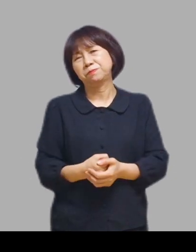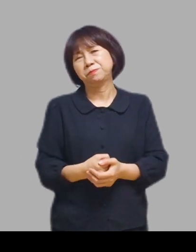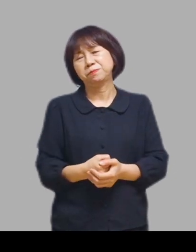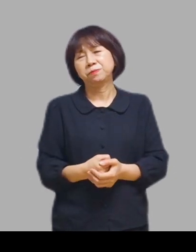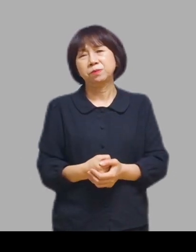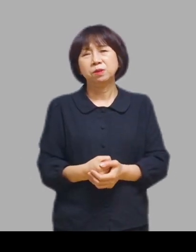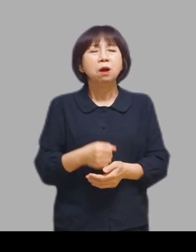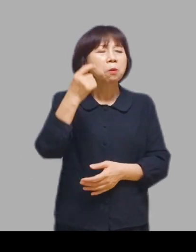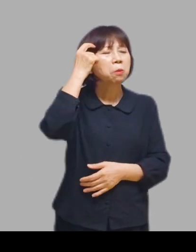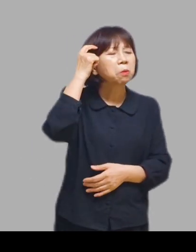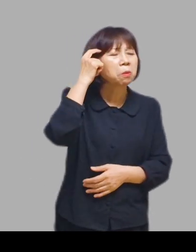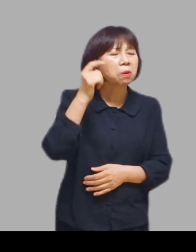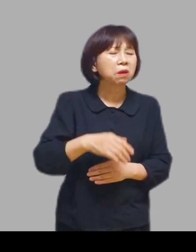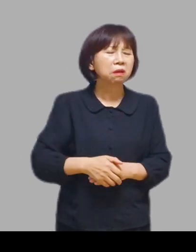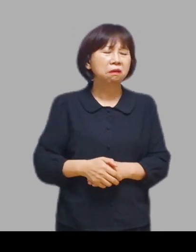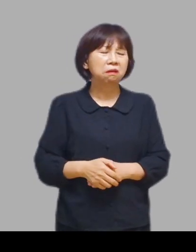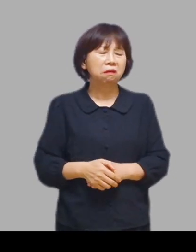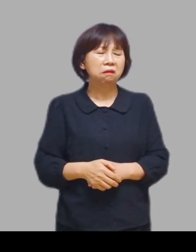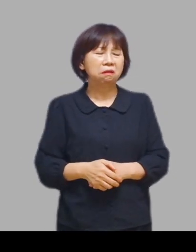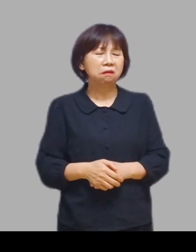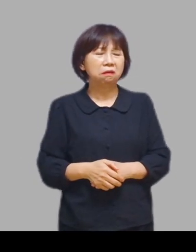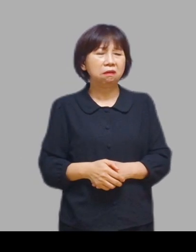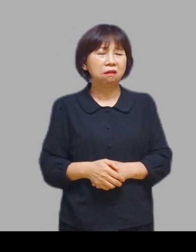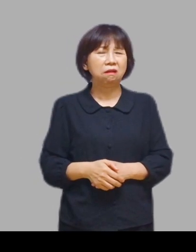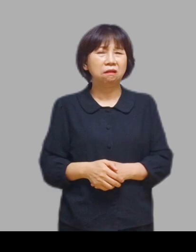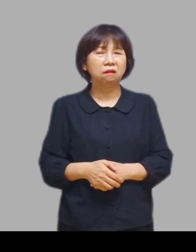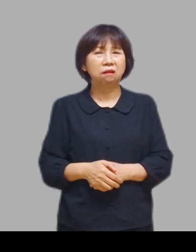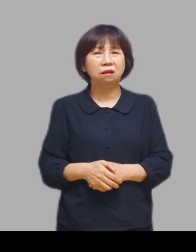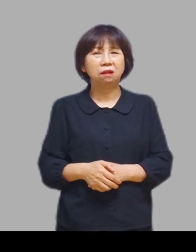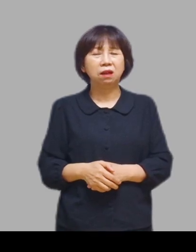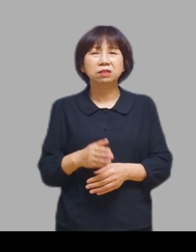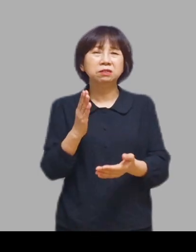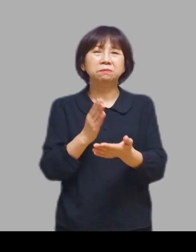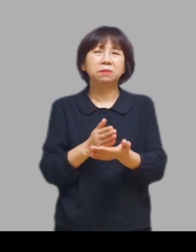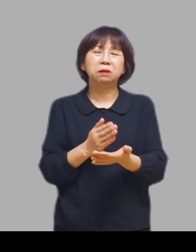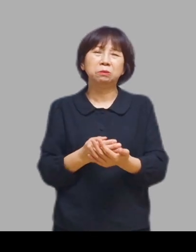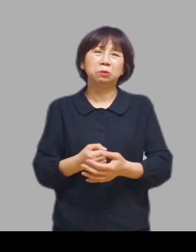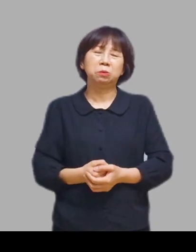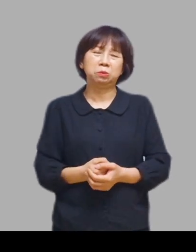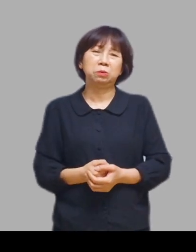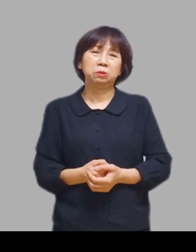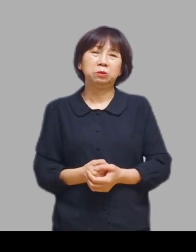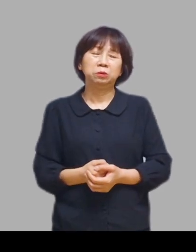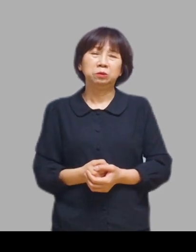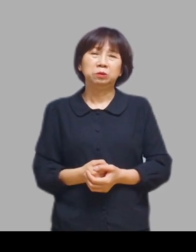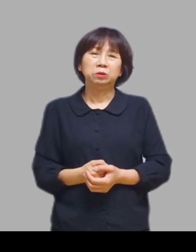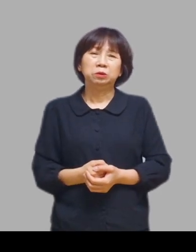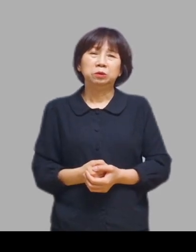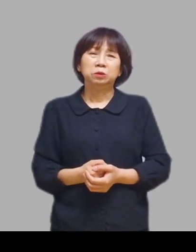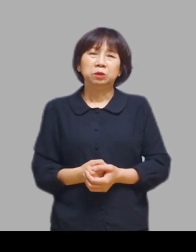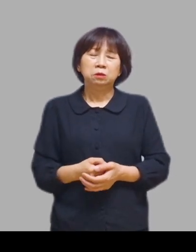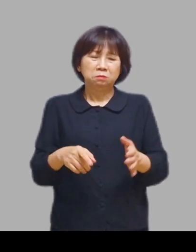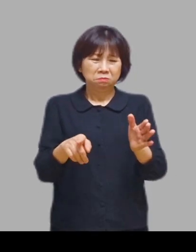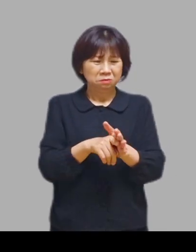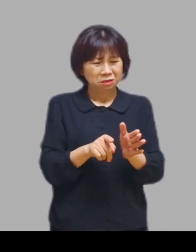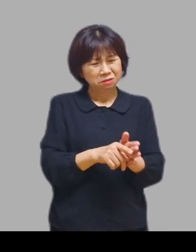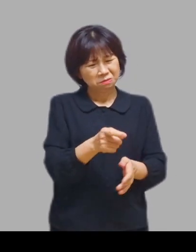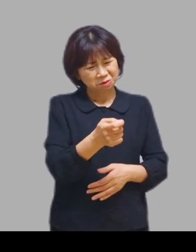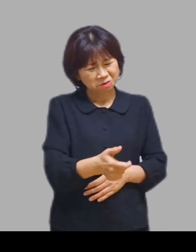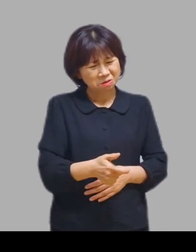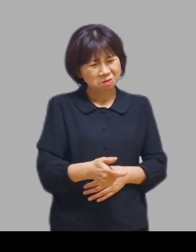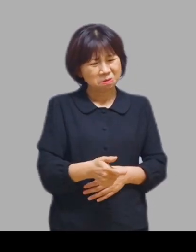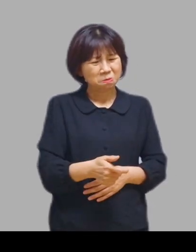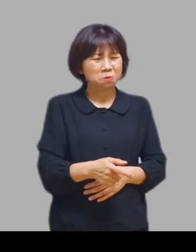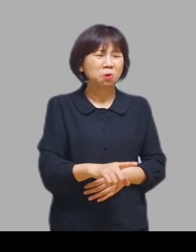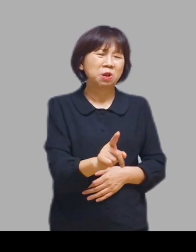아이고, 왜 그 모양으로 했어? 왜 그랬어? 왜 거기까지밖에 못했어? 믿음이 그것밖에 안